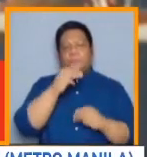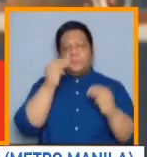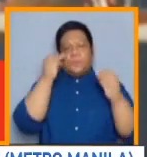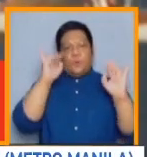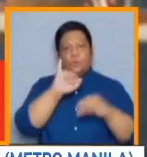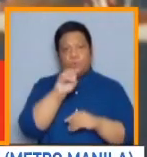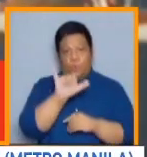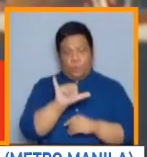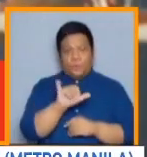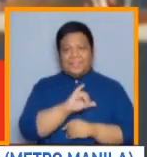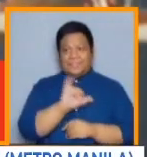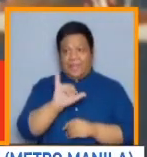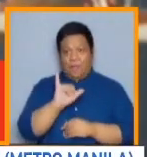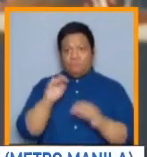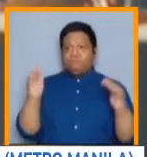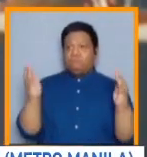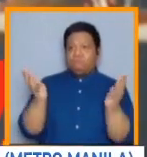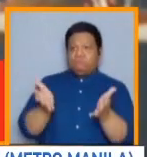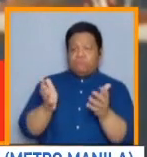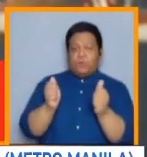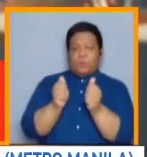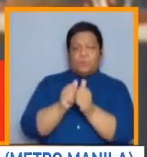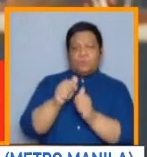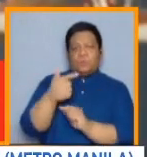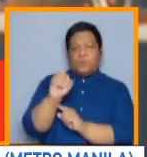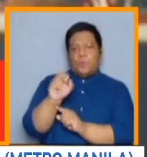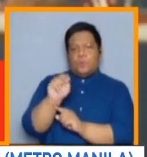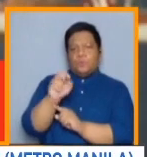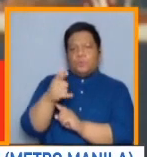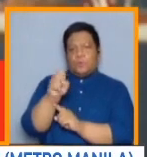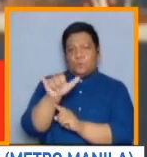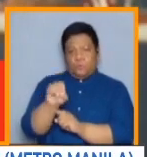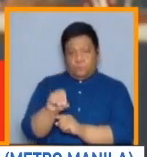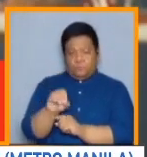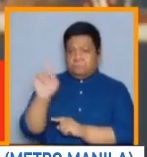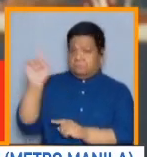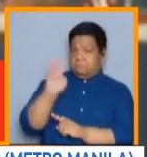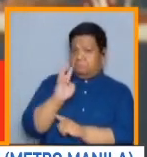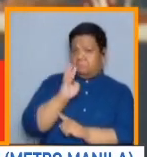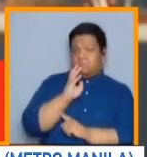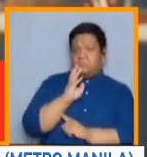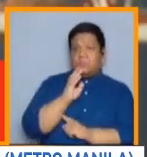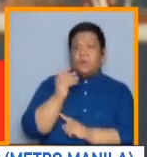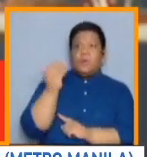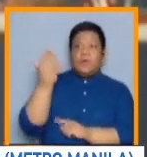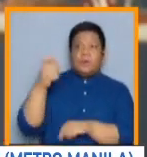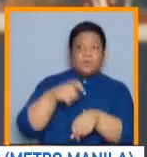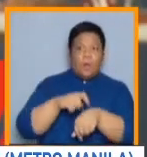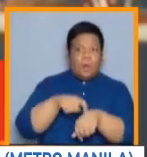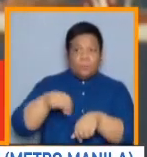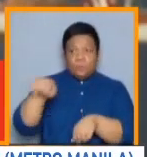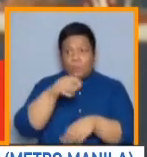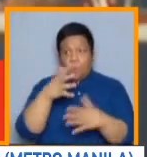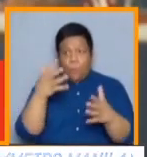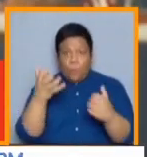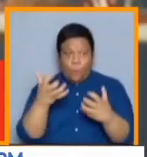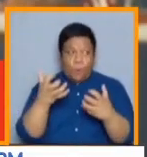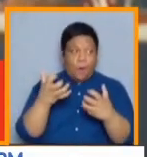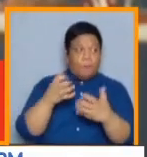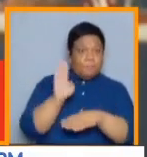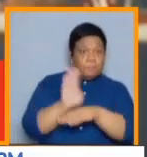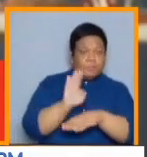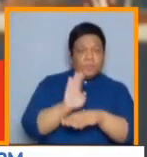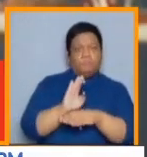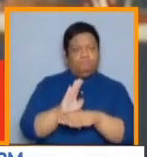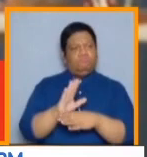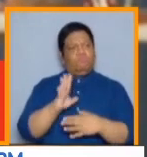panahon, sigurado kayong lahat ang gustong mag-ninegosyo, pauutangin po ng ating gobyerno na wala pong interest para po